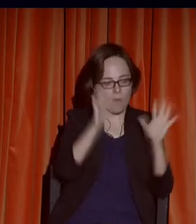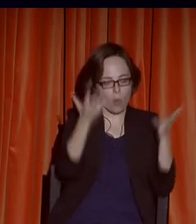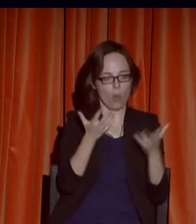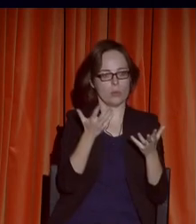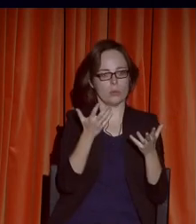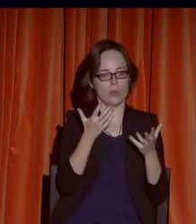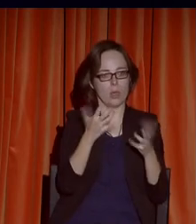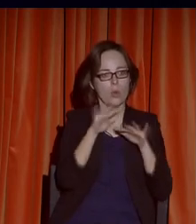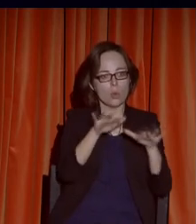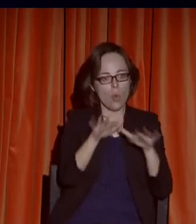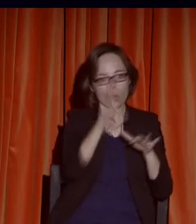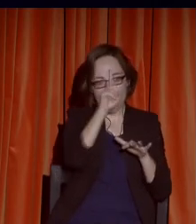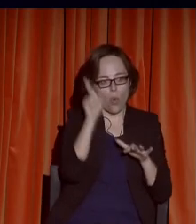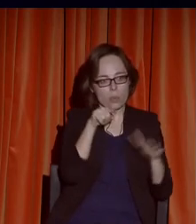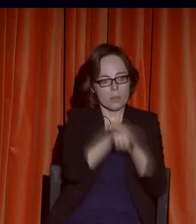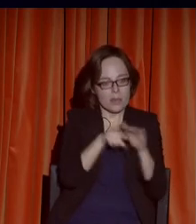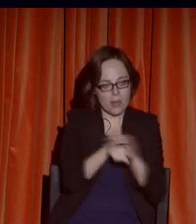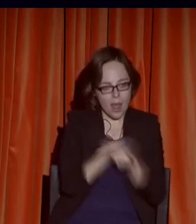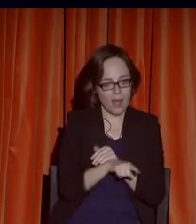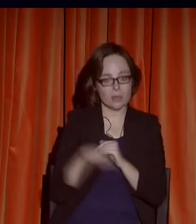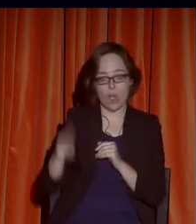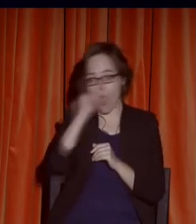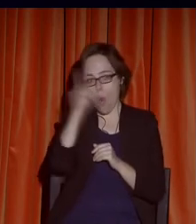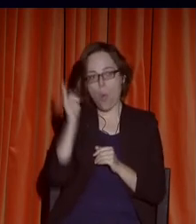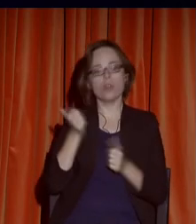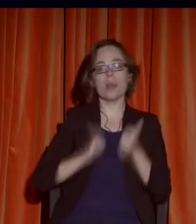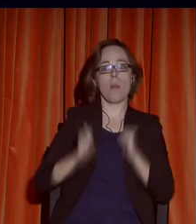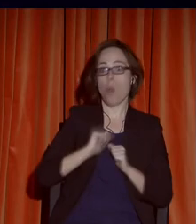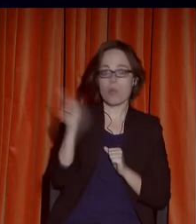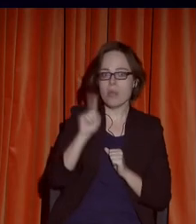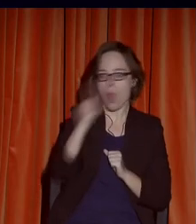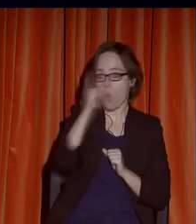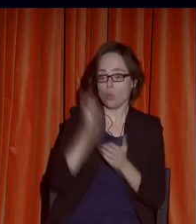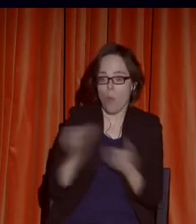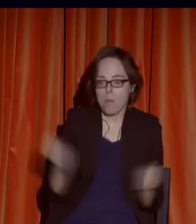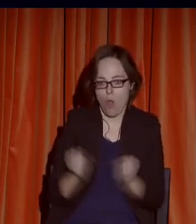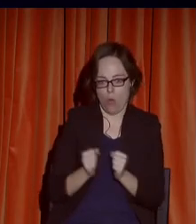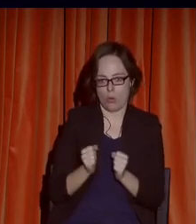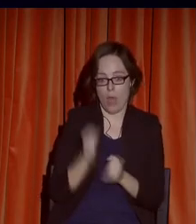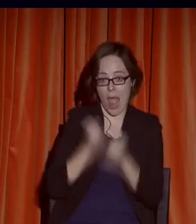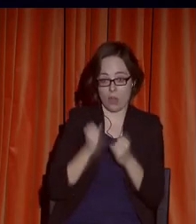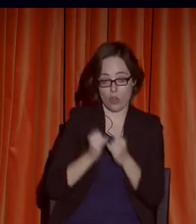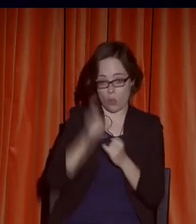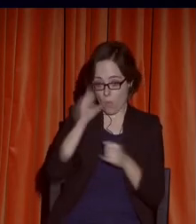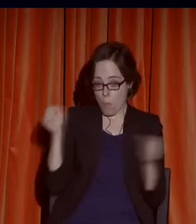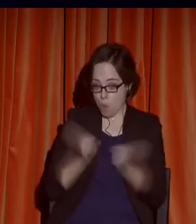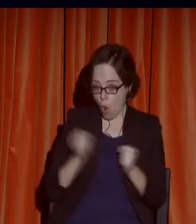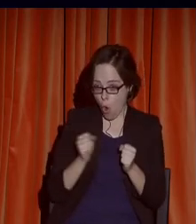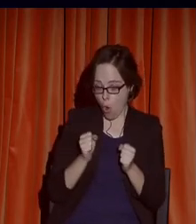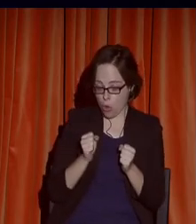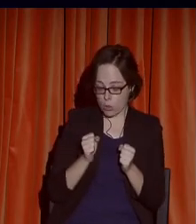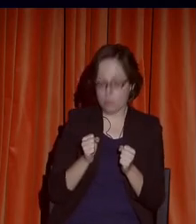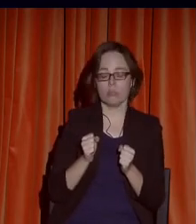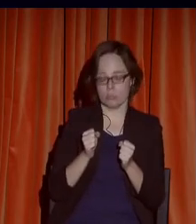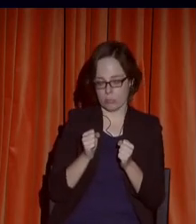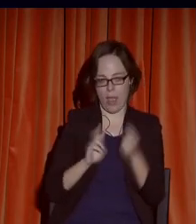migracje. Oni nie są tym zaniepokojeni, oni się tego boją. A strach wywołuje po pierwsze reakcje obronne, ale po